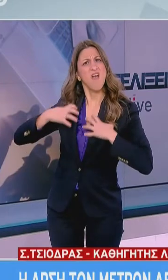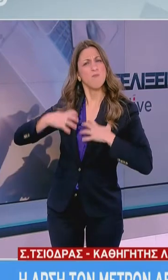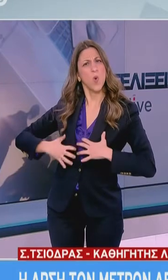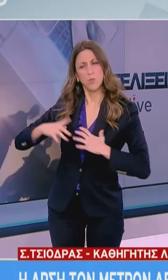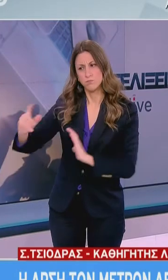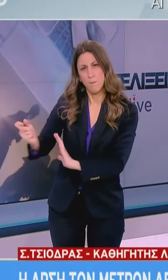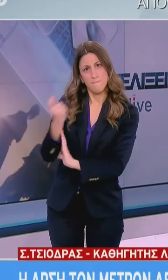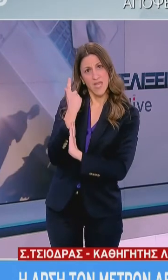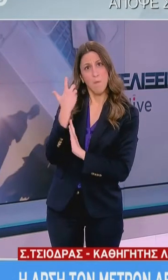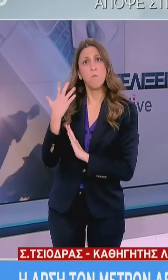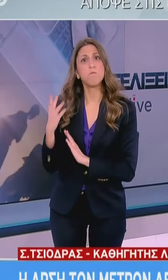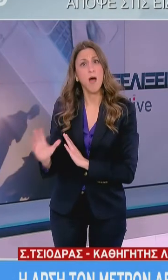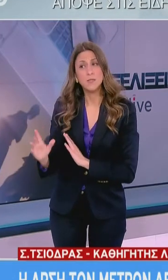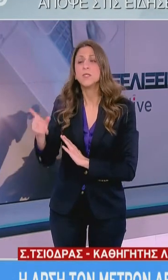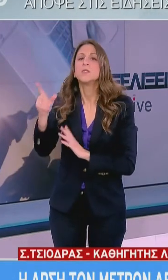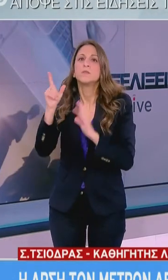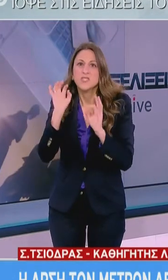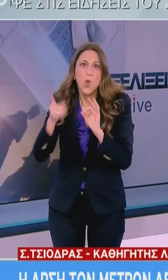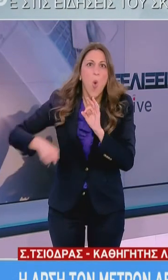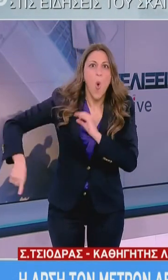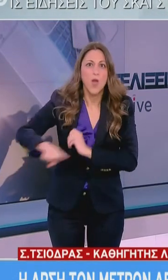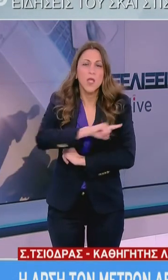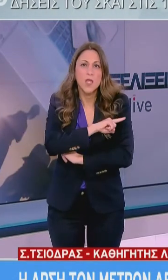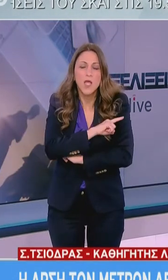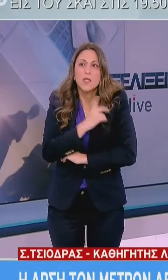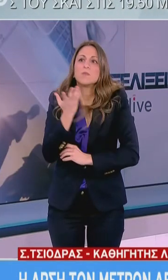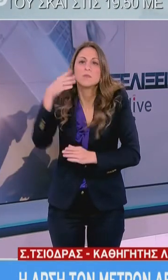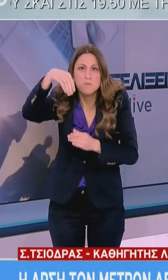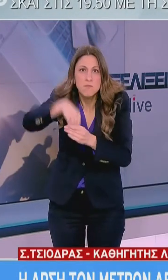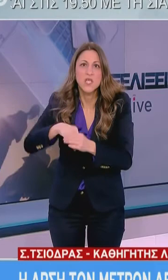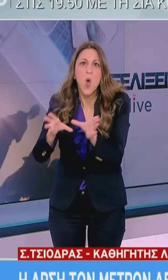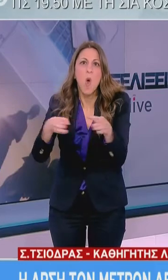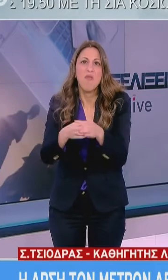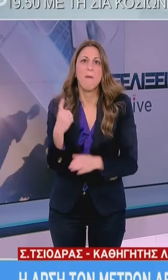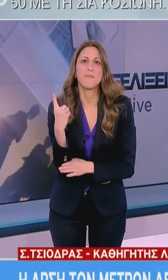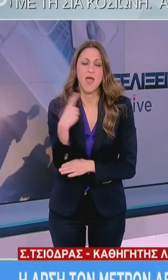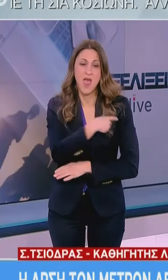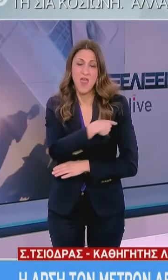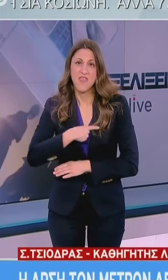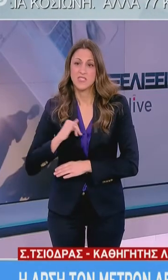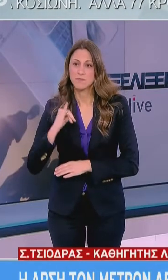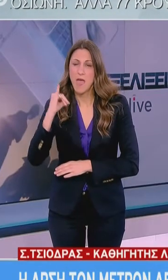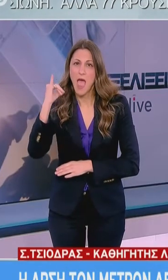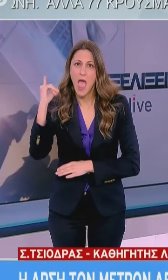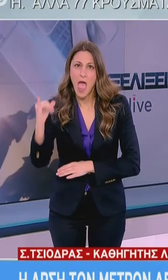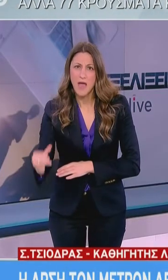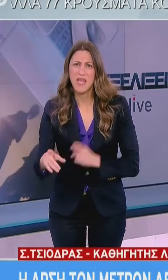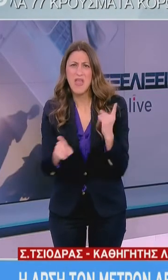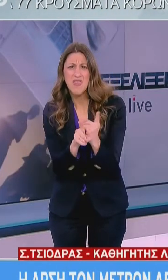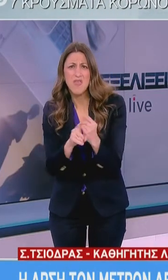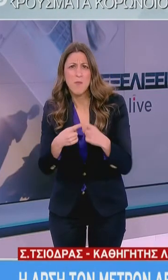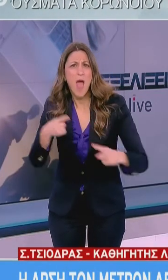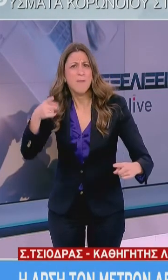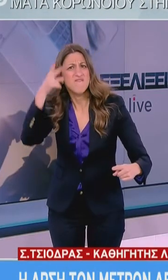μου έστειλε αντίστοιχο μήνυμα: ότι είμαστε όλοι γιατροί, μέρος μιας και μόνο ομάδας, από το διευθυντή μας μέχρι τον τελευταίο ειδικευόμενο.